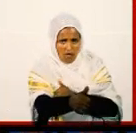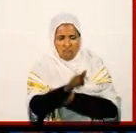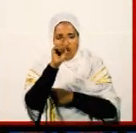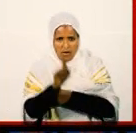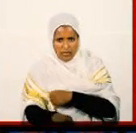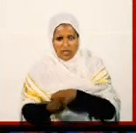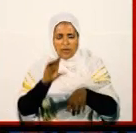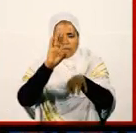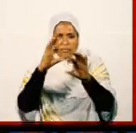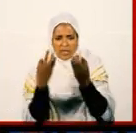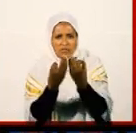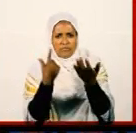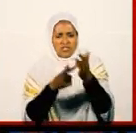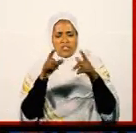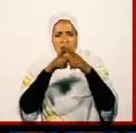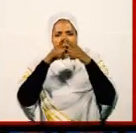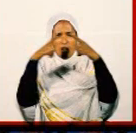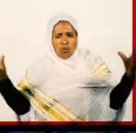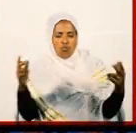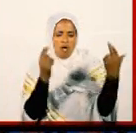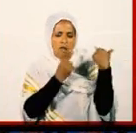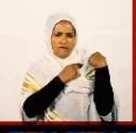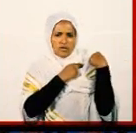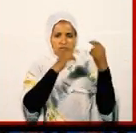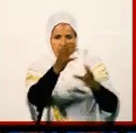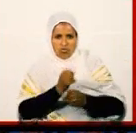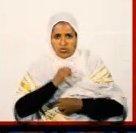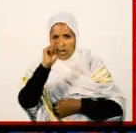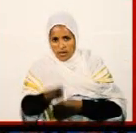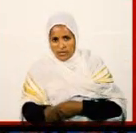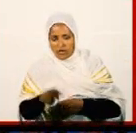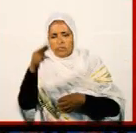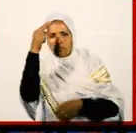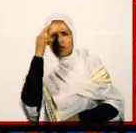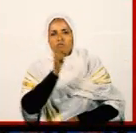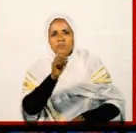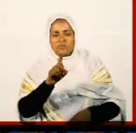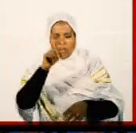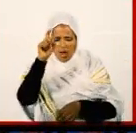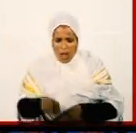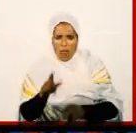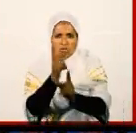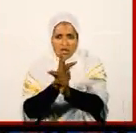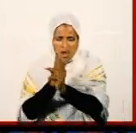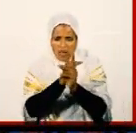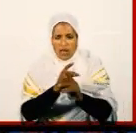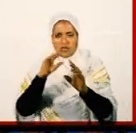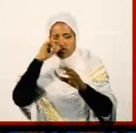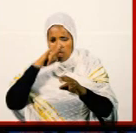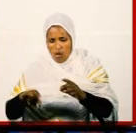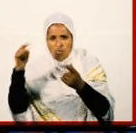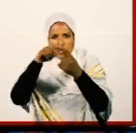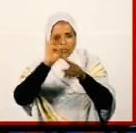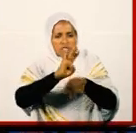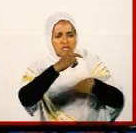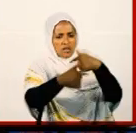እንዲያሳልፉ እንዲያደርግ ቤተሰብ በዚህ ነገር ላይ ትልቁን ኃላፊነት መውሰድ አለበት። ምክንያቱም የሚገባውን ጥንቃቄ ህፃናቱ